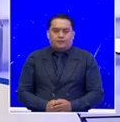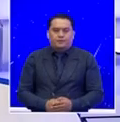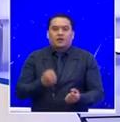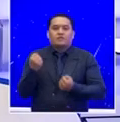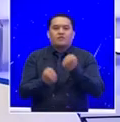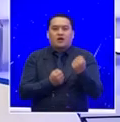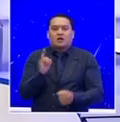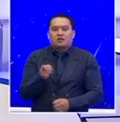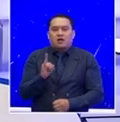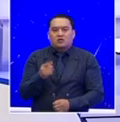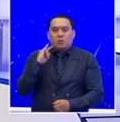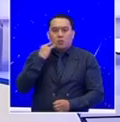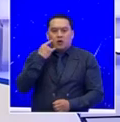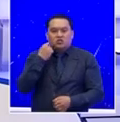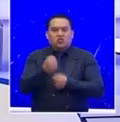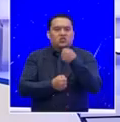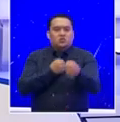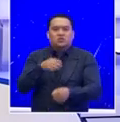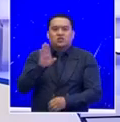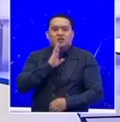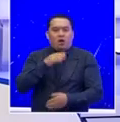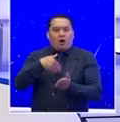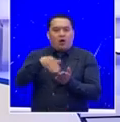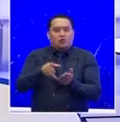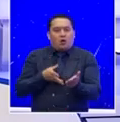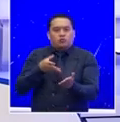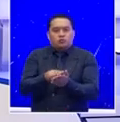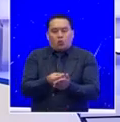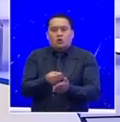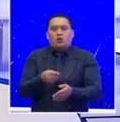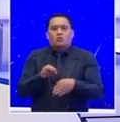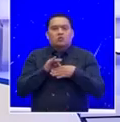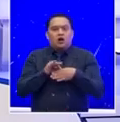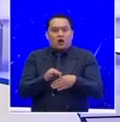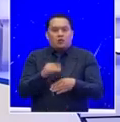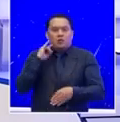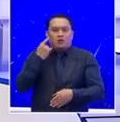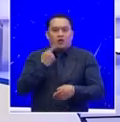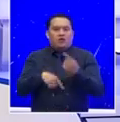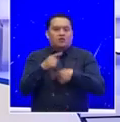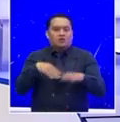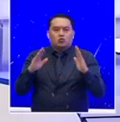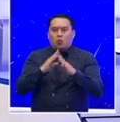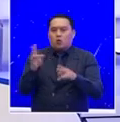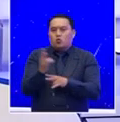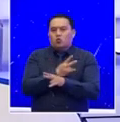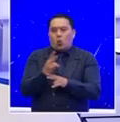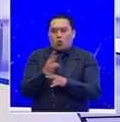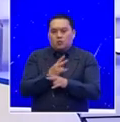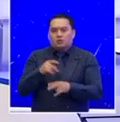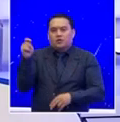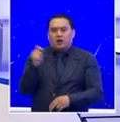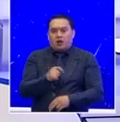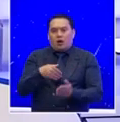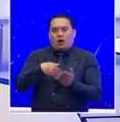Водитель такси в Павлодаре избил девушку за отказ оплачивать проезд. Павлодарка возвращалась домой глубокой ночью, но,